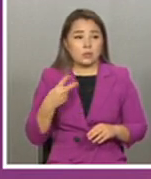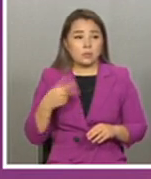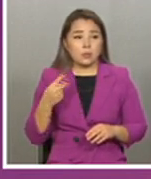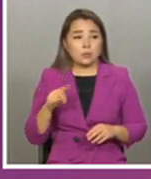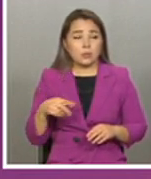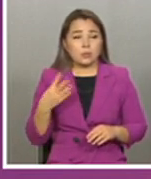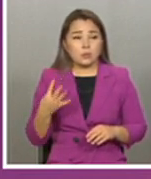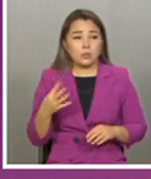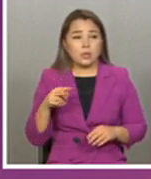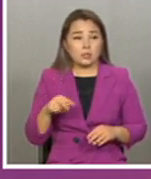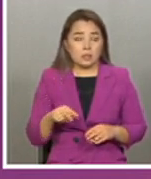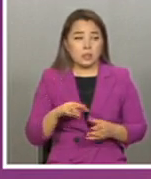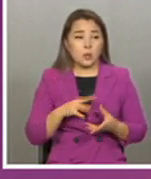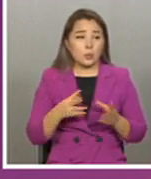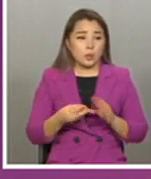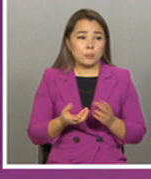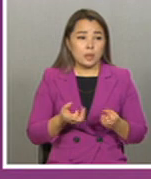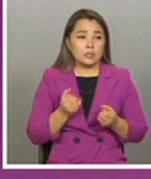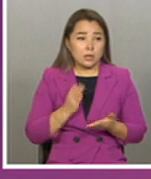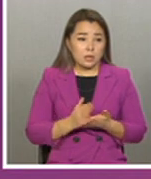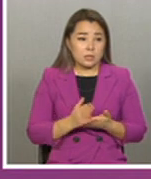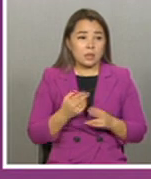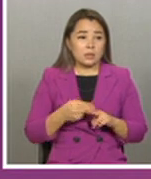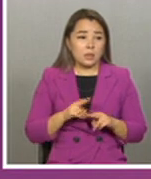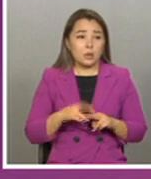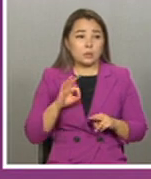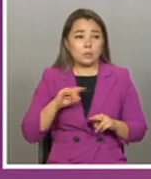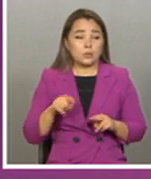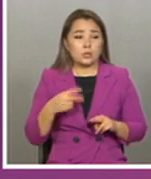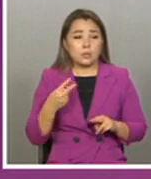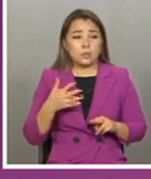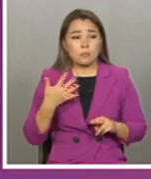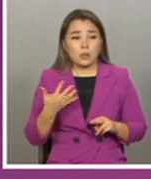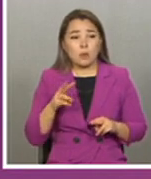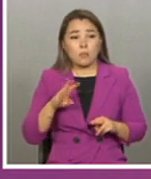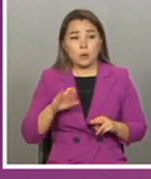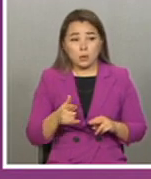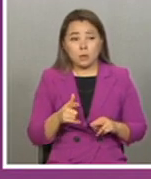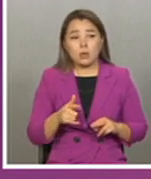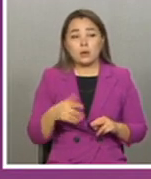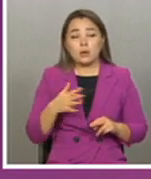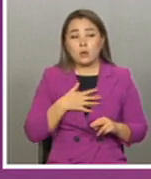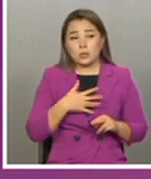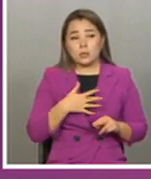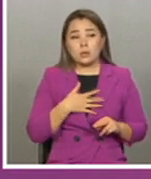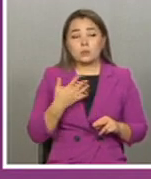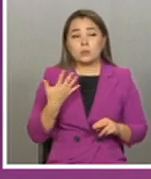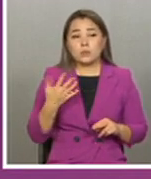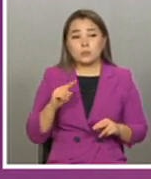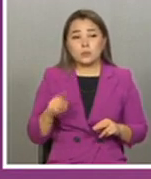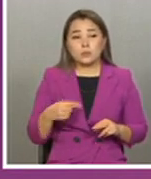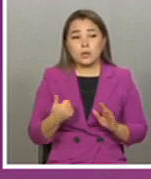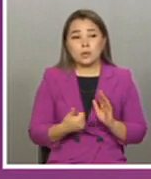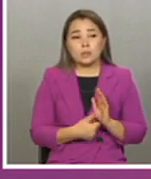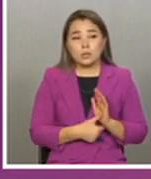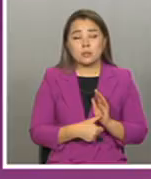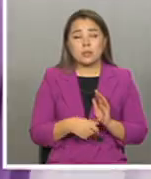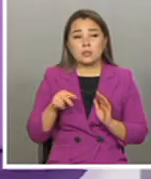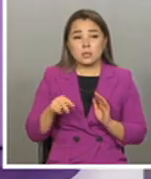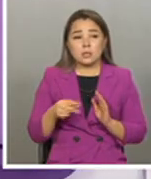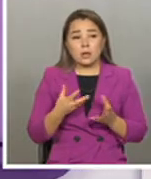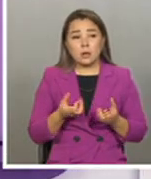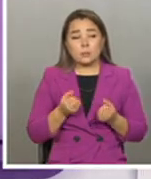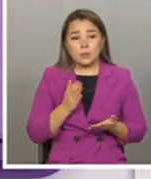22,14 литр көлемді алатын болғандықтан 0,125 моль оттек 5,16 литр көлемді алады.